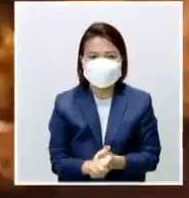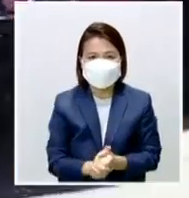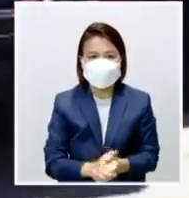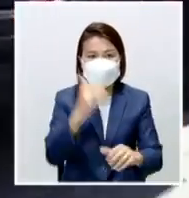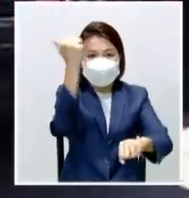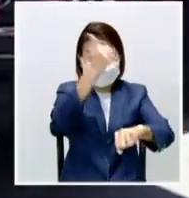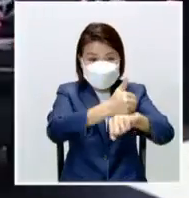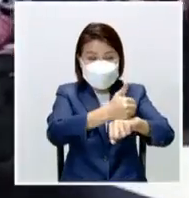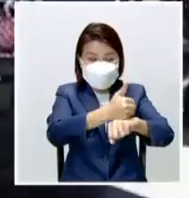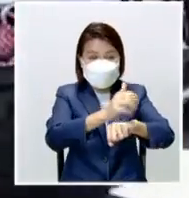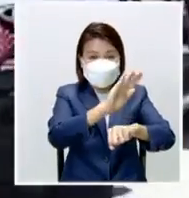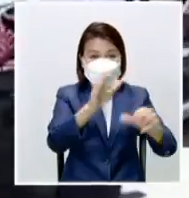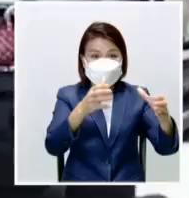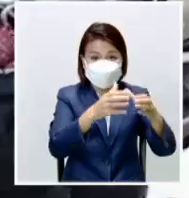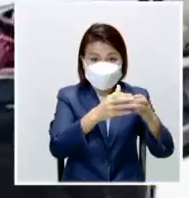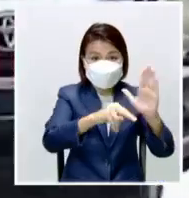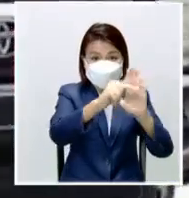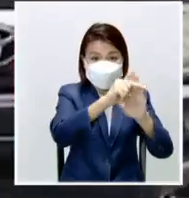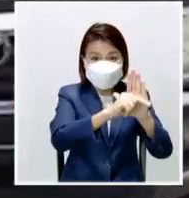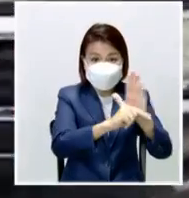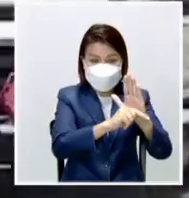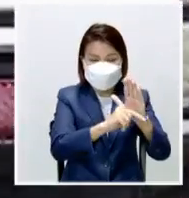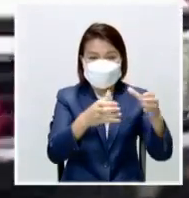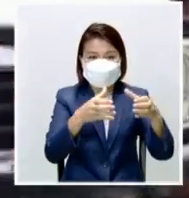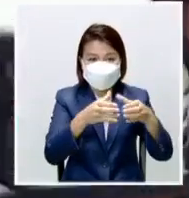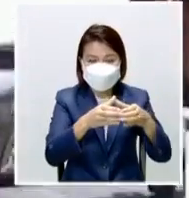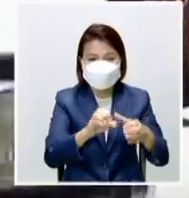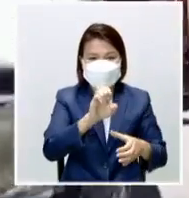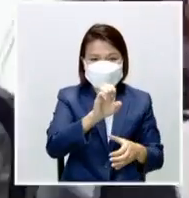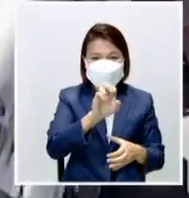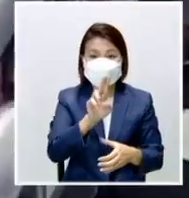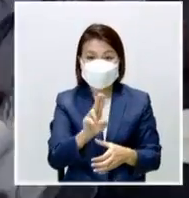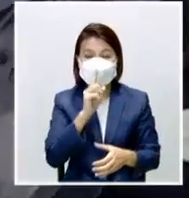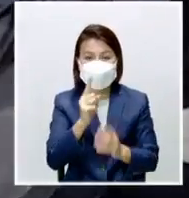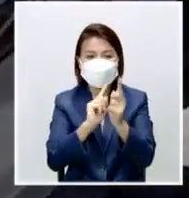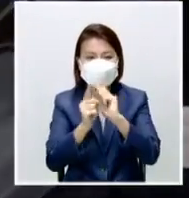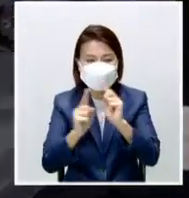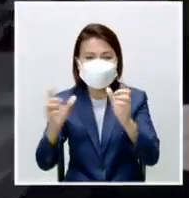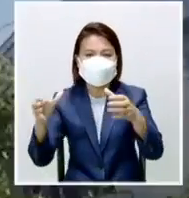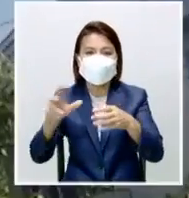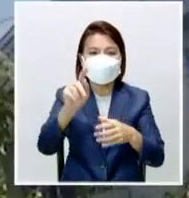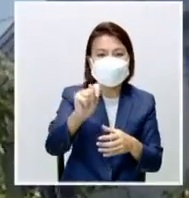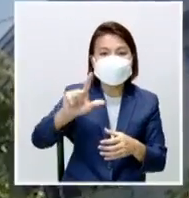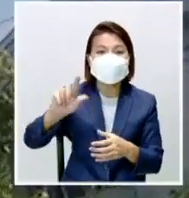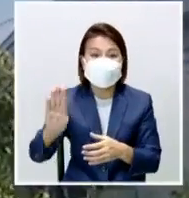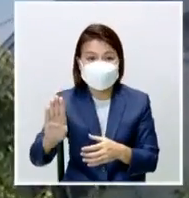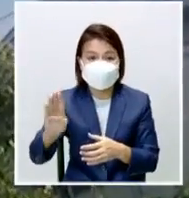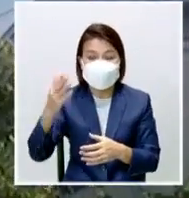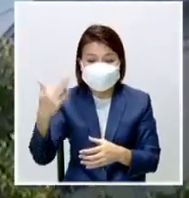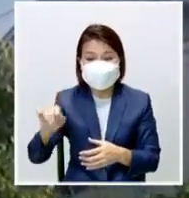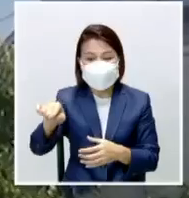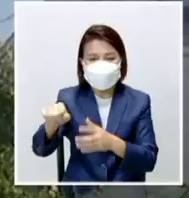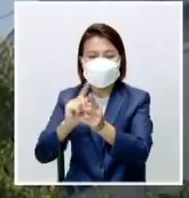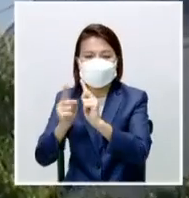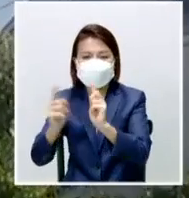าฝ่ายนโยบายต่างประเทศของสหภาพยุโรปหรือ EU เปิดเผยว่า EU จะเจรจากับตาลิบันและจะร่วมมือกับรัฐบาลใหม่อัฟกานิสถ